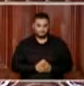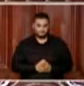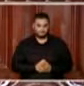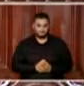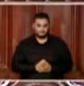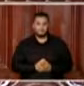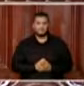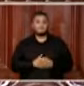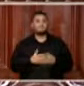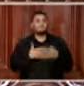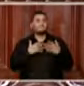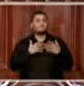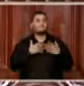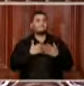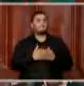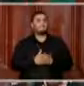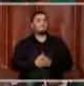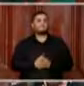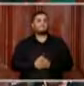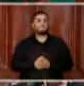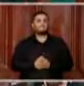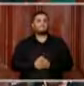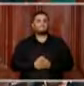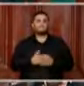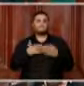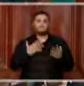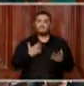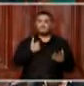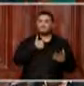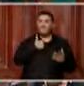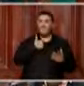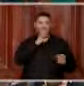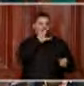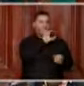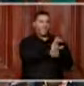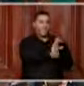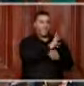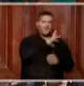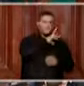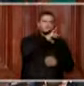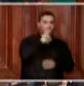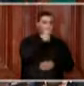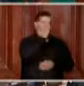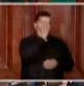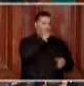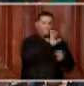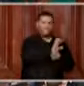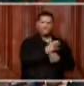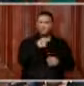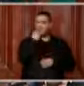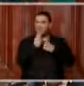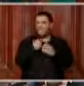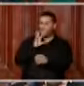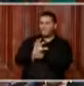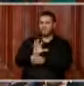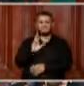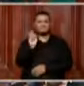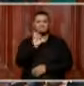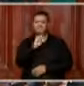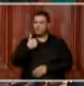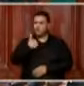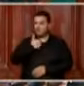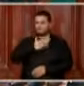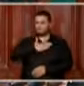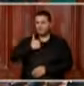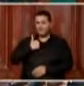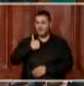ليس هذا الموقف موقفا ضد اليهود على الإطلاق، فقد حميناهم